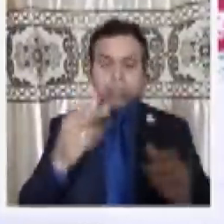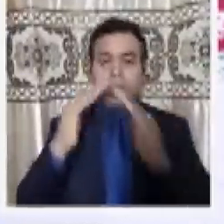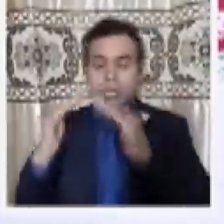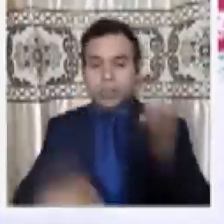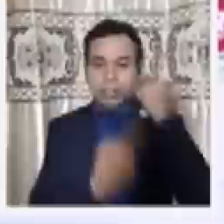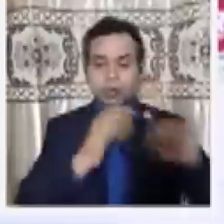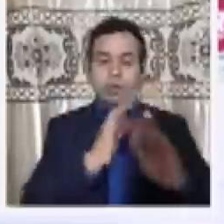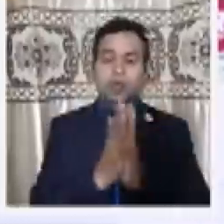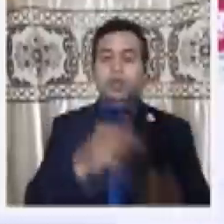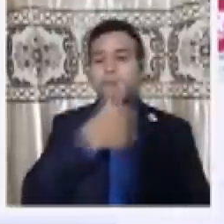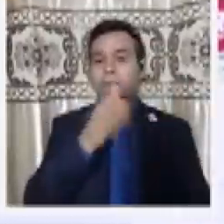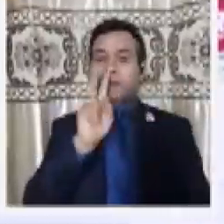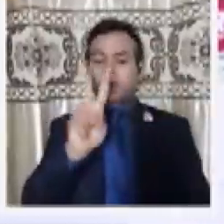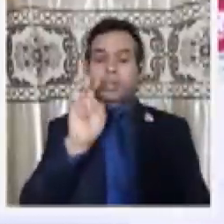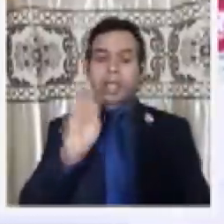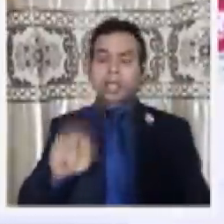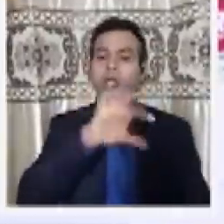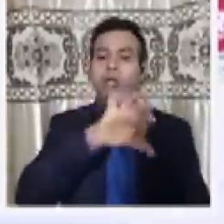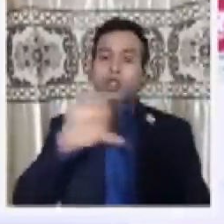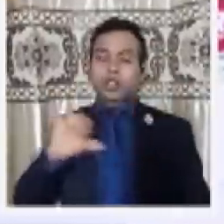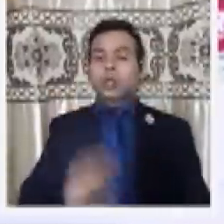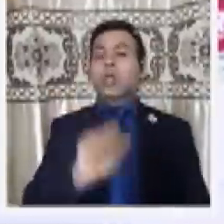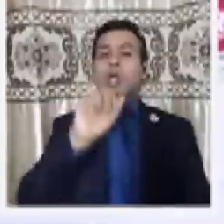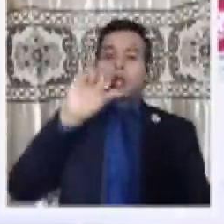321,301 জন, বর্তমানে কোয়ারেন্টাইনে আছেন